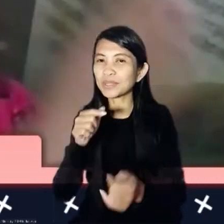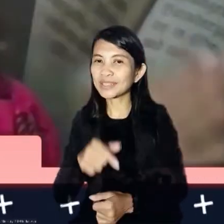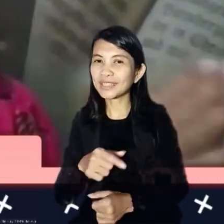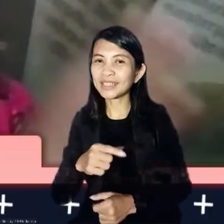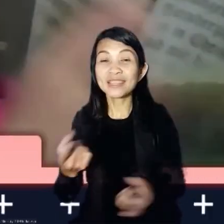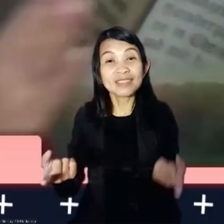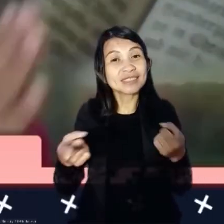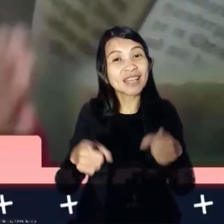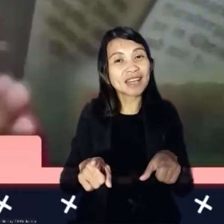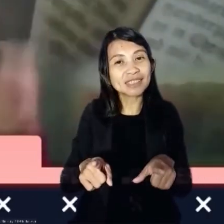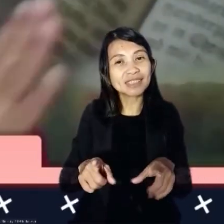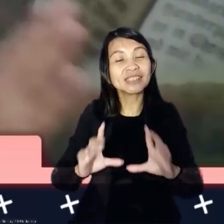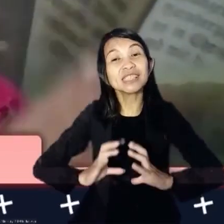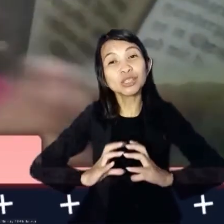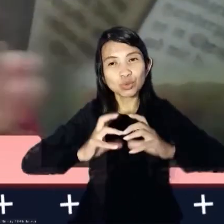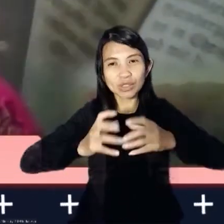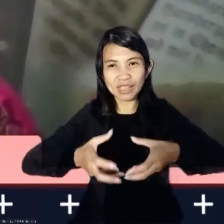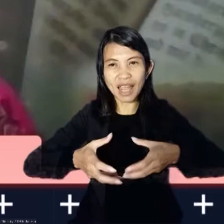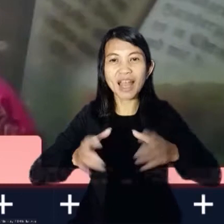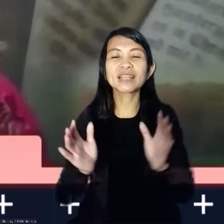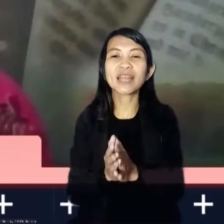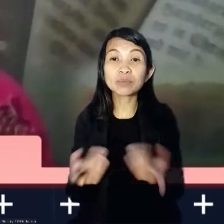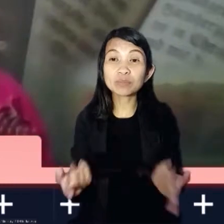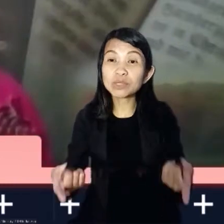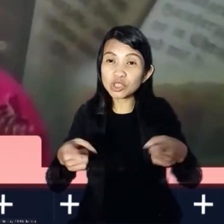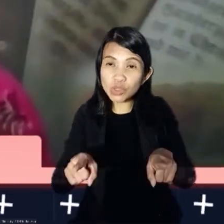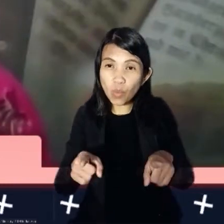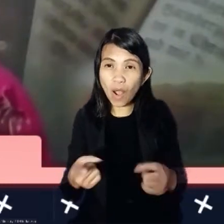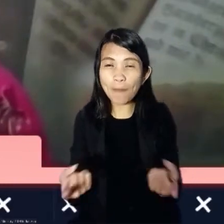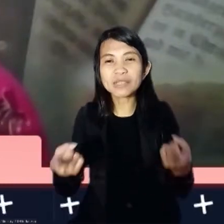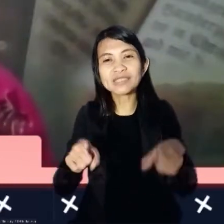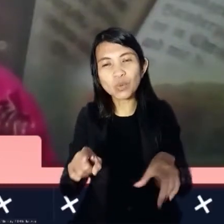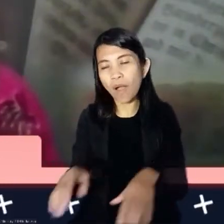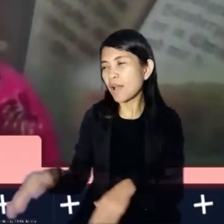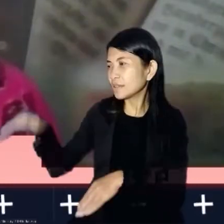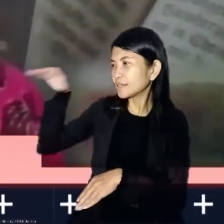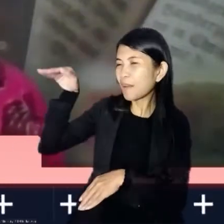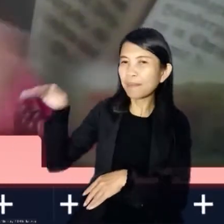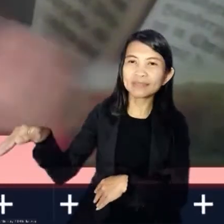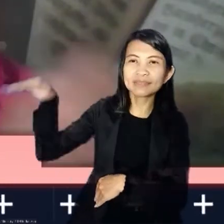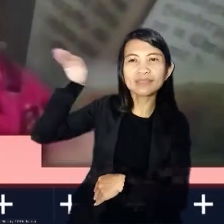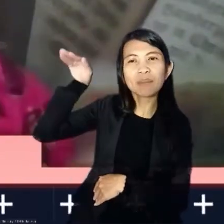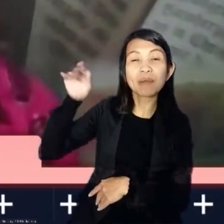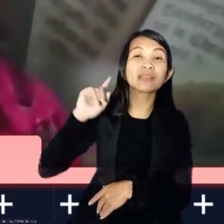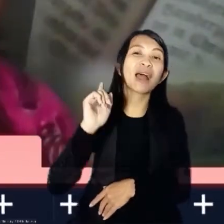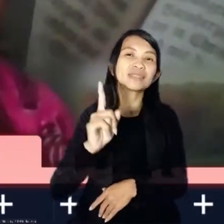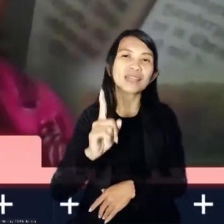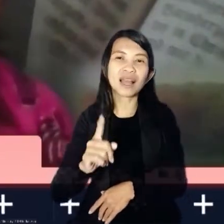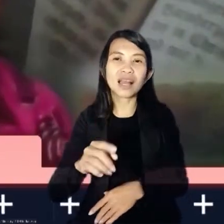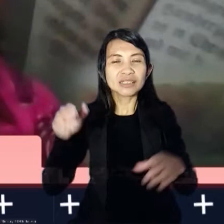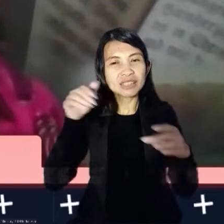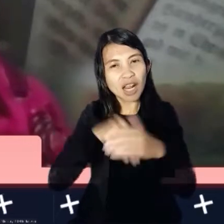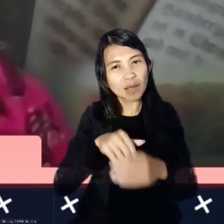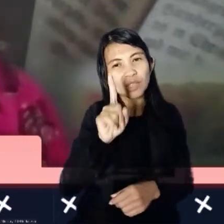peristiwa demi peristiwa zaman demi zaman ada di dalam satu garis waktu yang sama